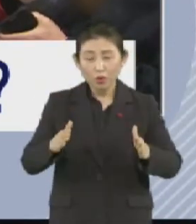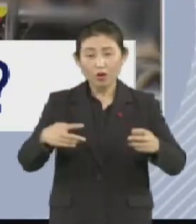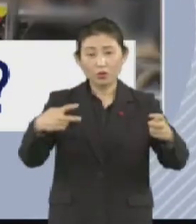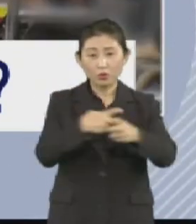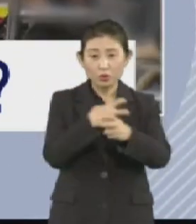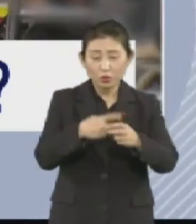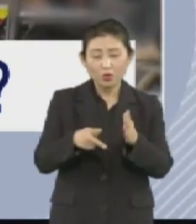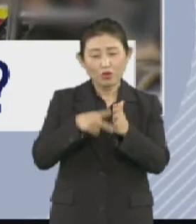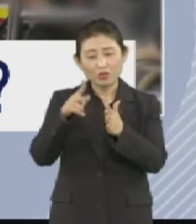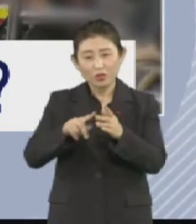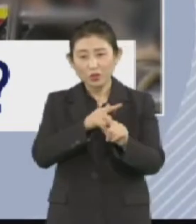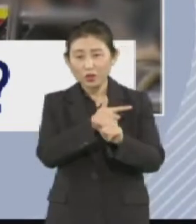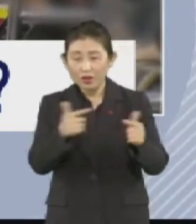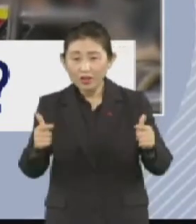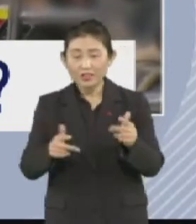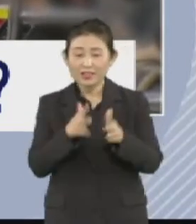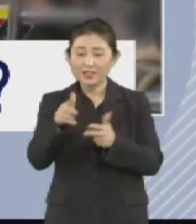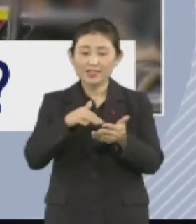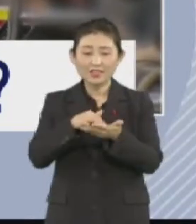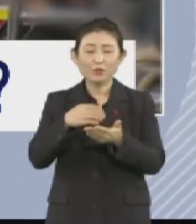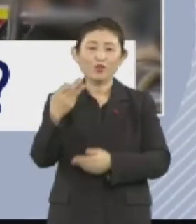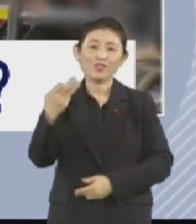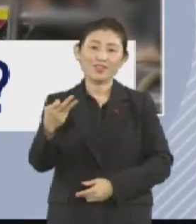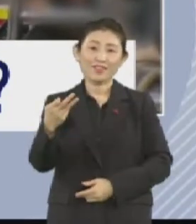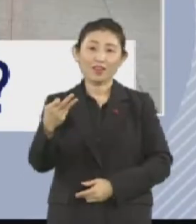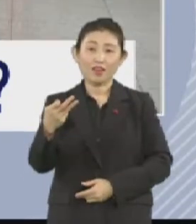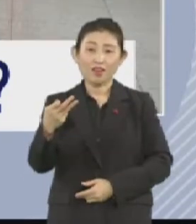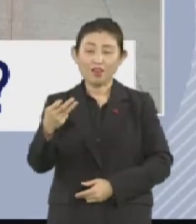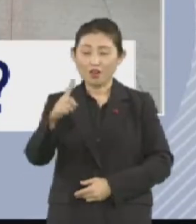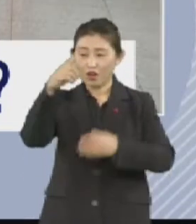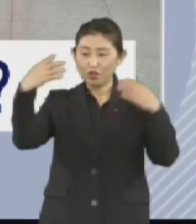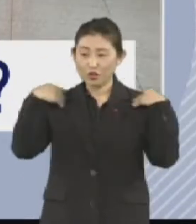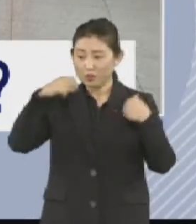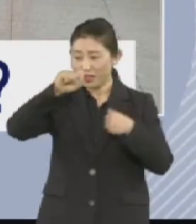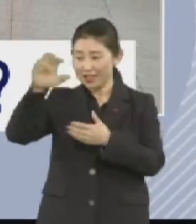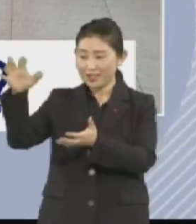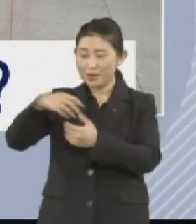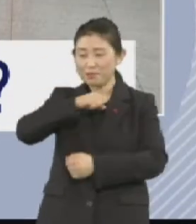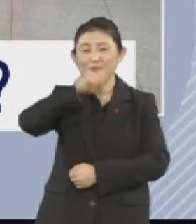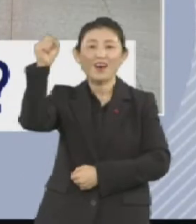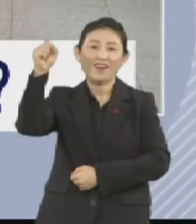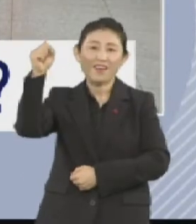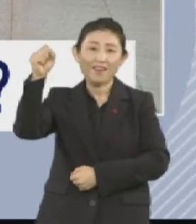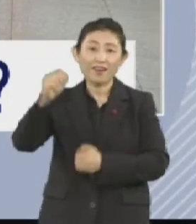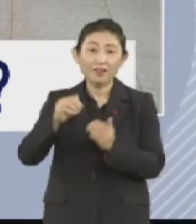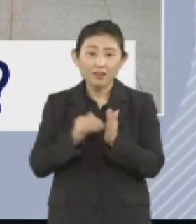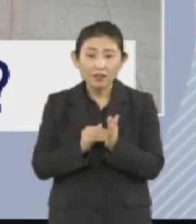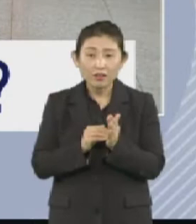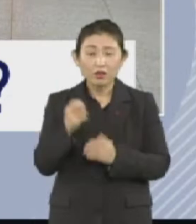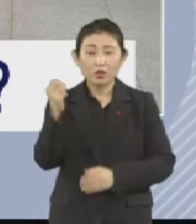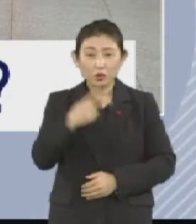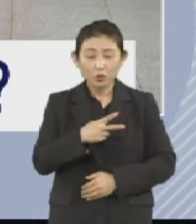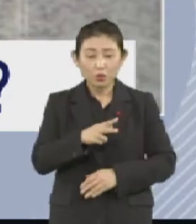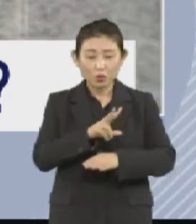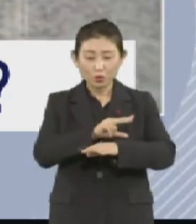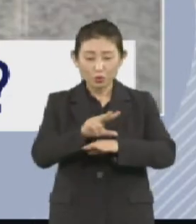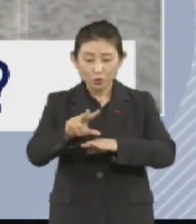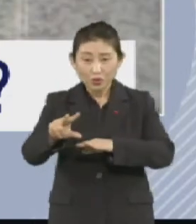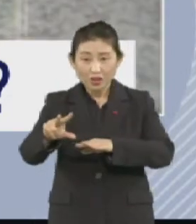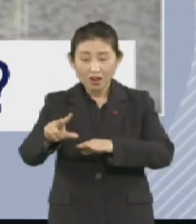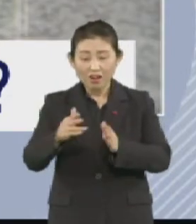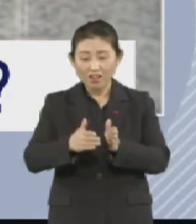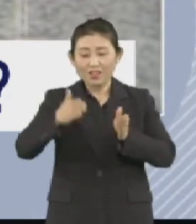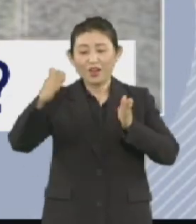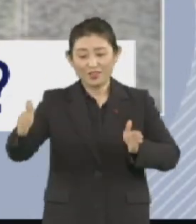그 철도망 등 13개 사업이 대거 국가사업으로 확정이 됐습니다. 또 도시철도 1호선 연장